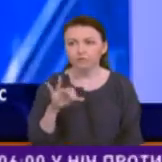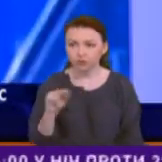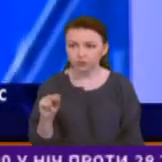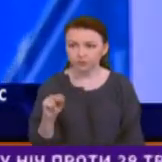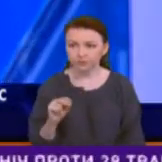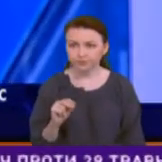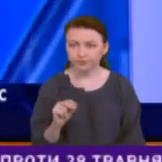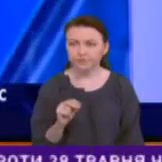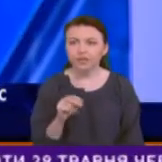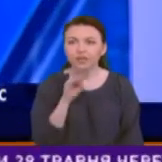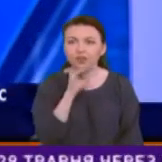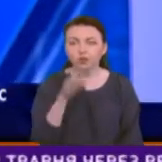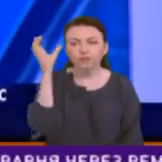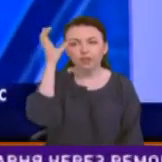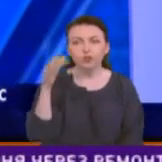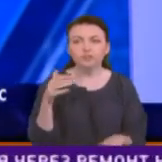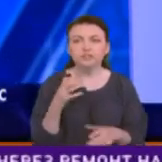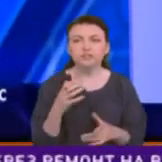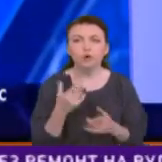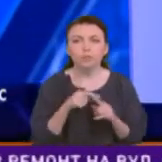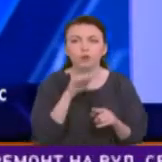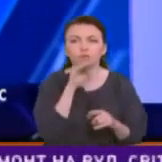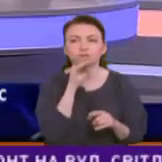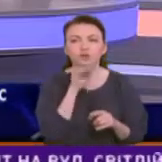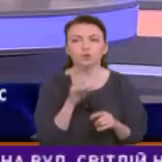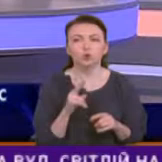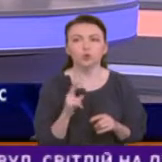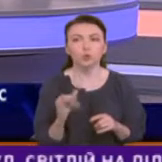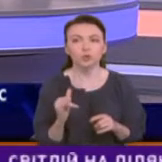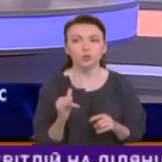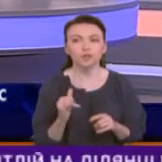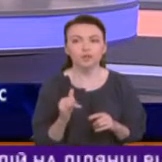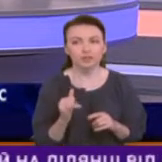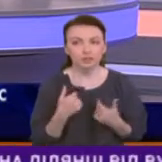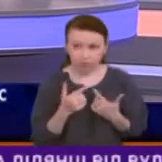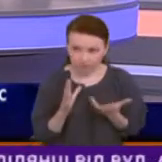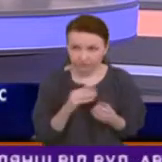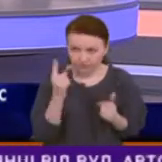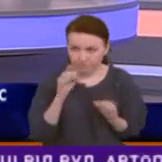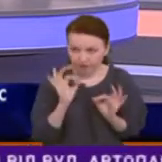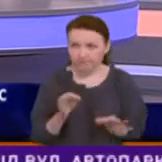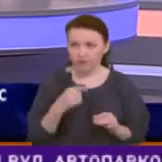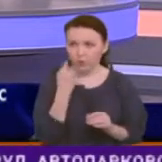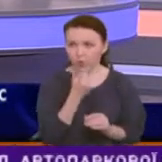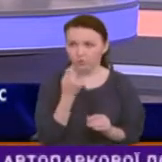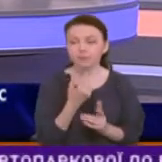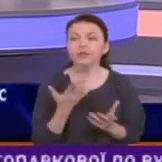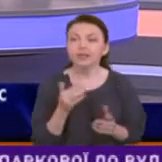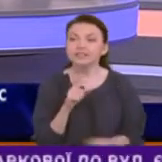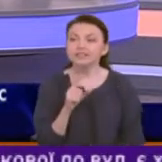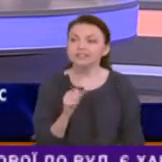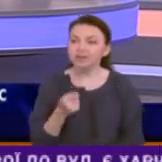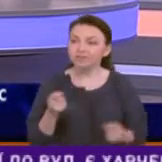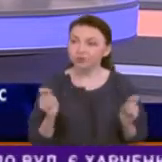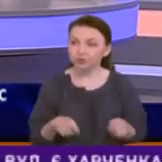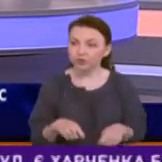добрий вечір. Доктора філософських наук, професорку. Ми ж тепер все знаємо. Завідувачку відділу